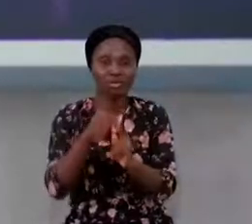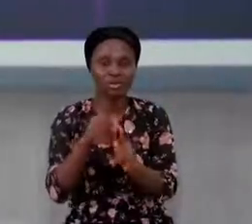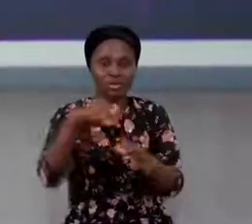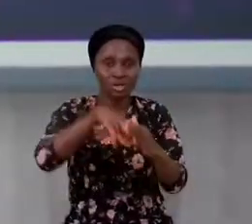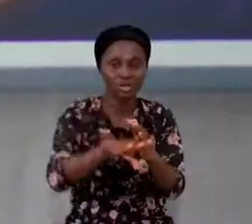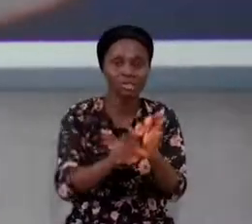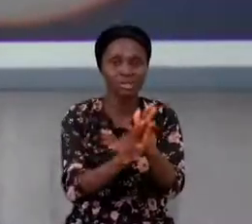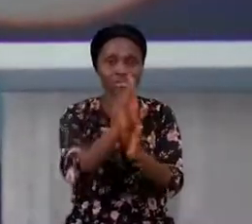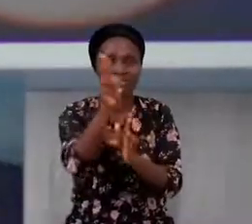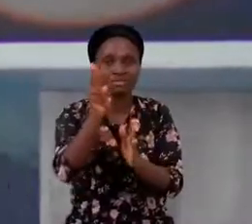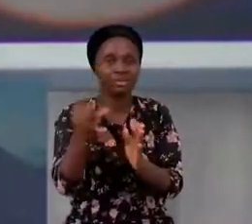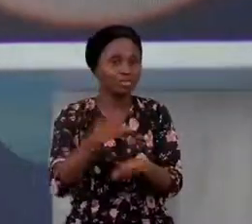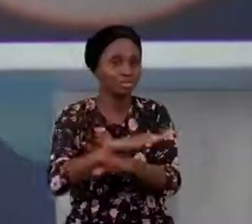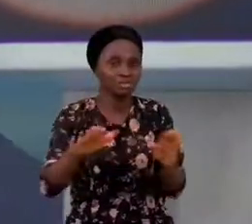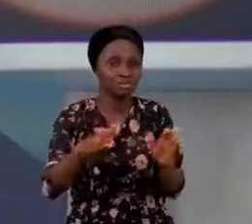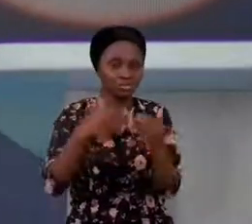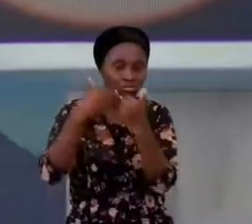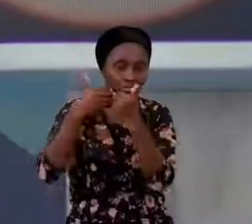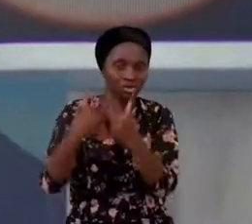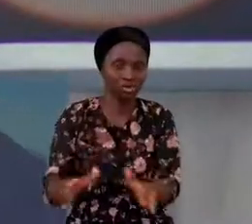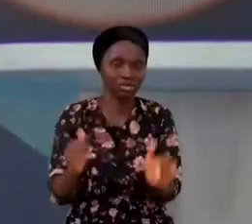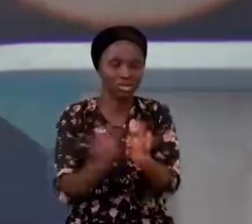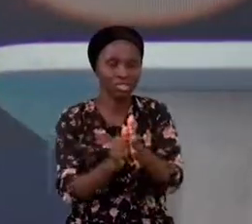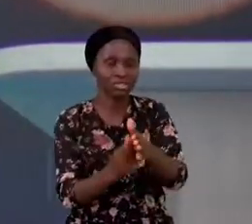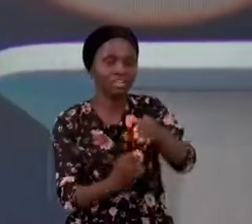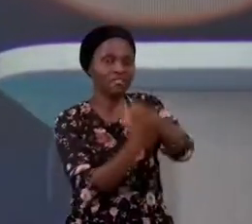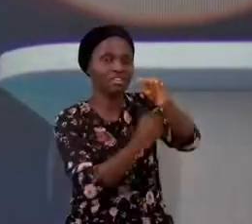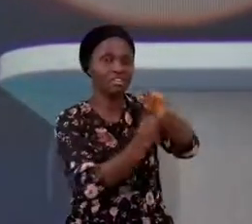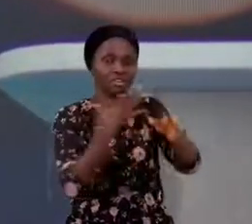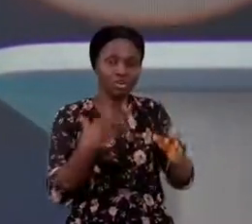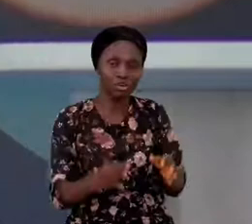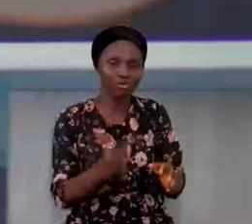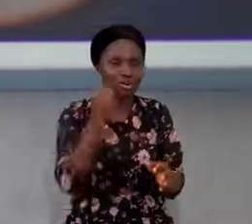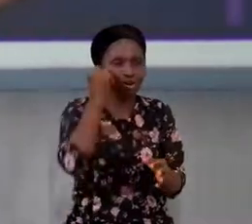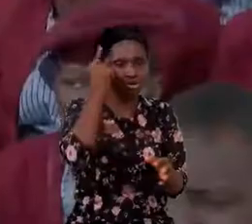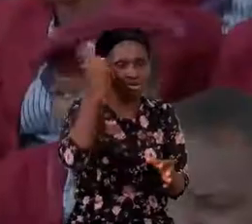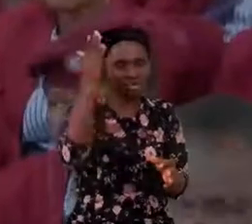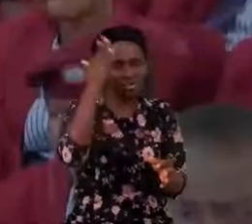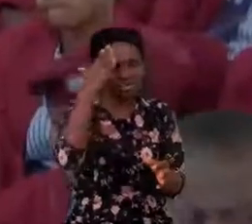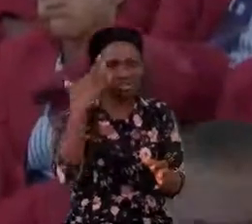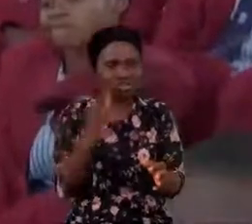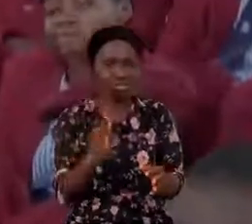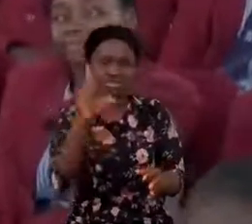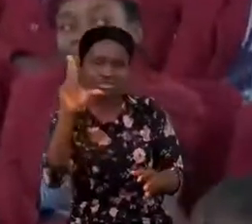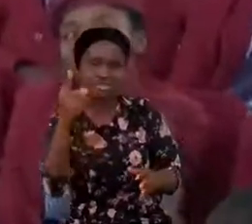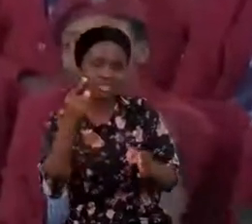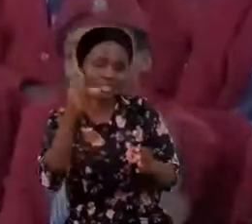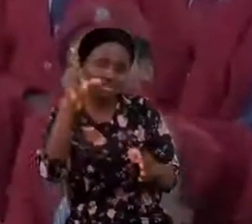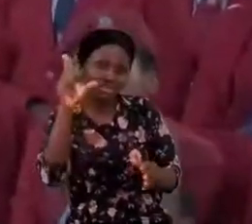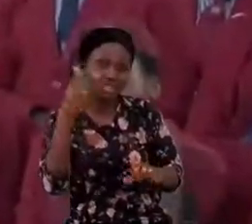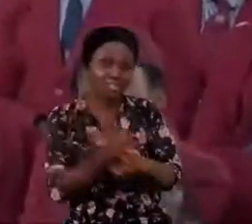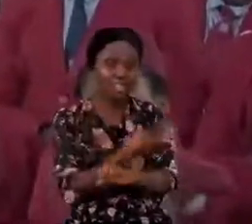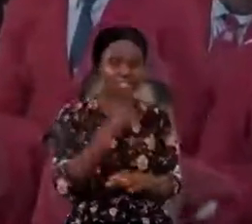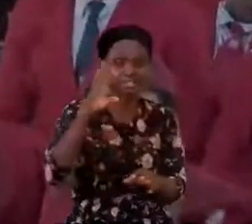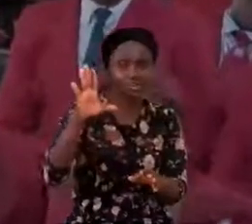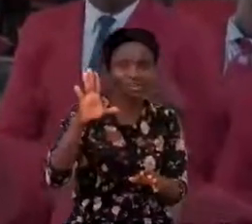2 x 2, 4 x 3, 5 x 10. Non, cette fondation-là doit être toujours là. Et même quand tu